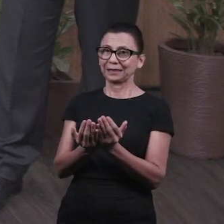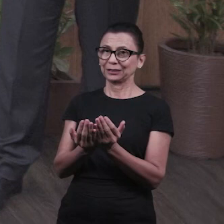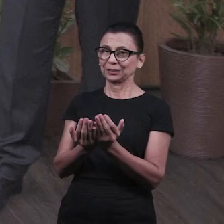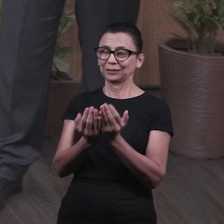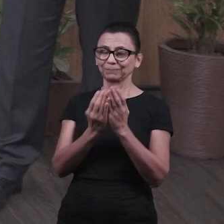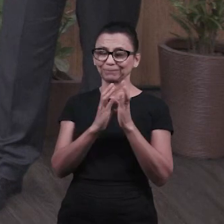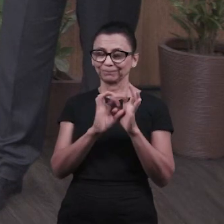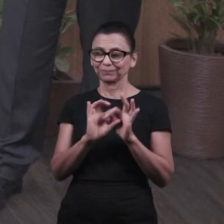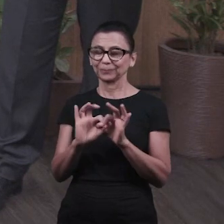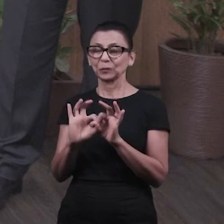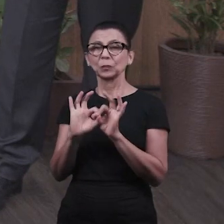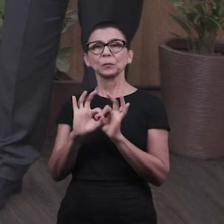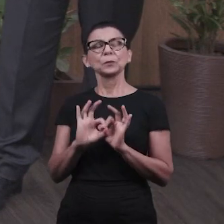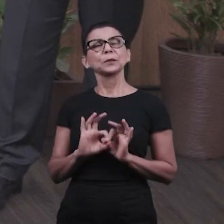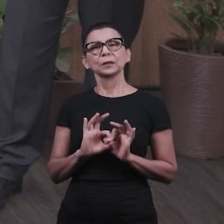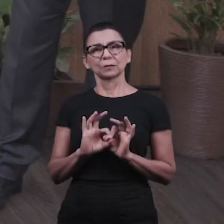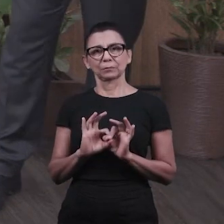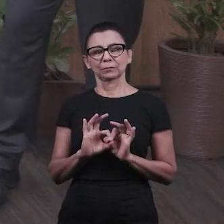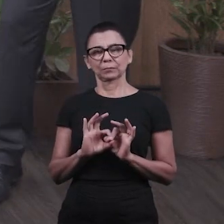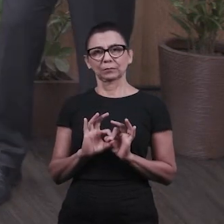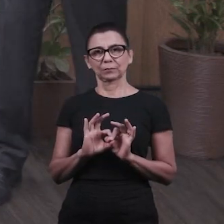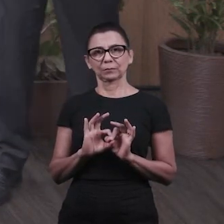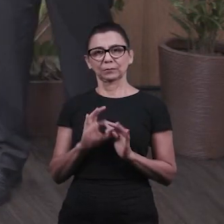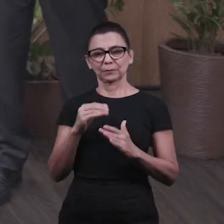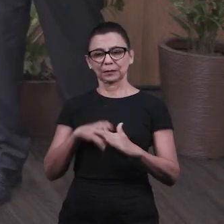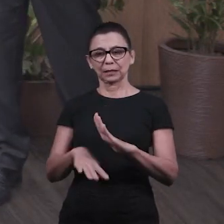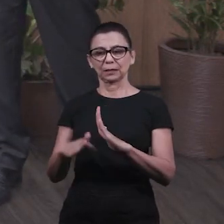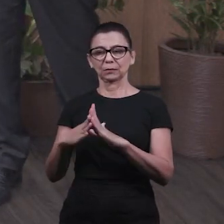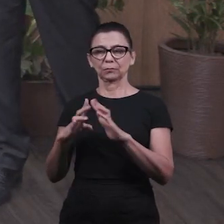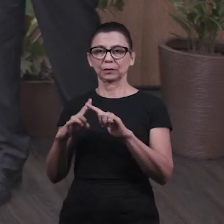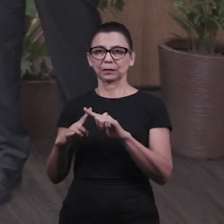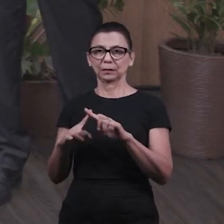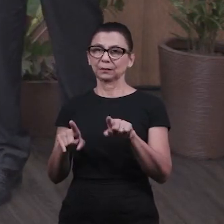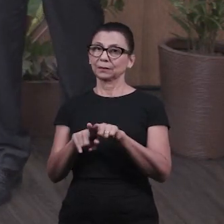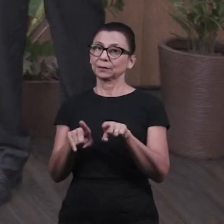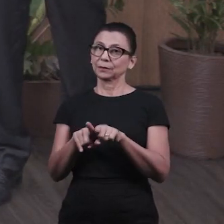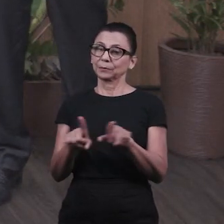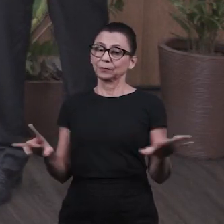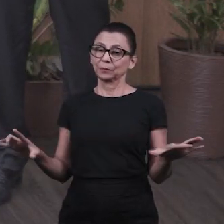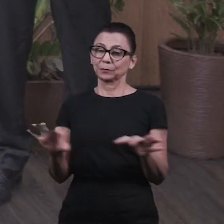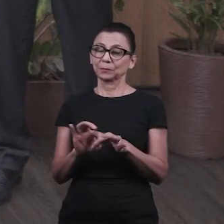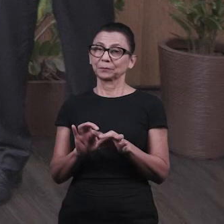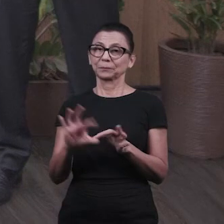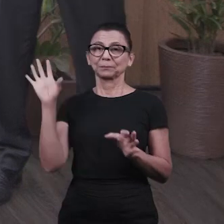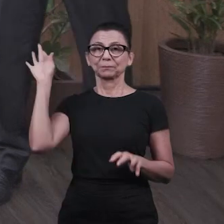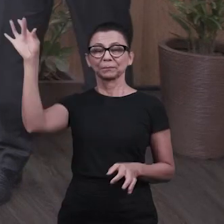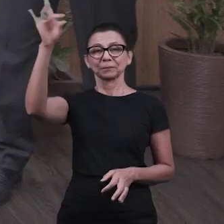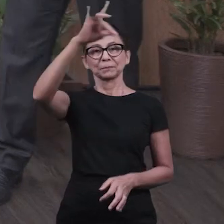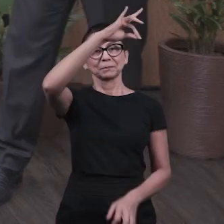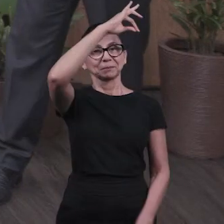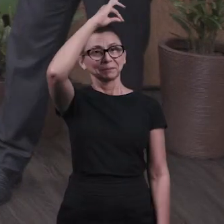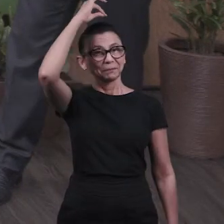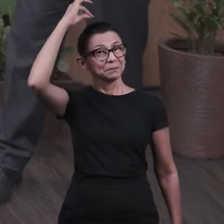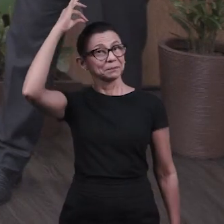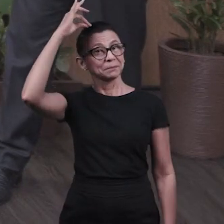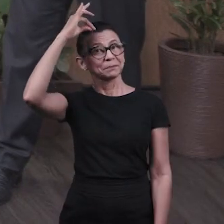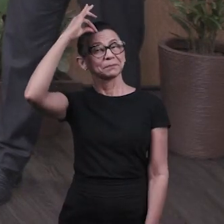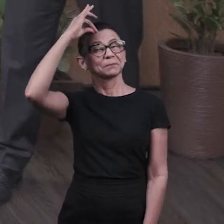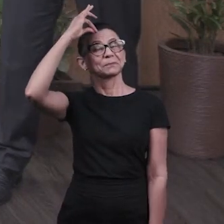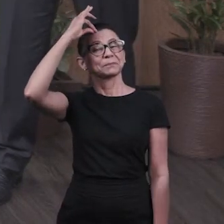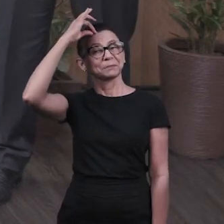l'Église et avec le Saint-Esprit. Il y avait encore un autre